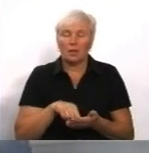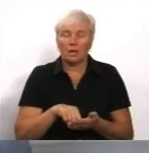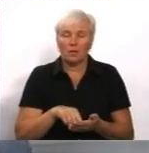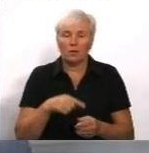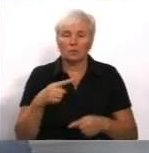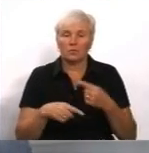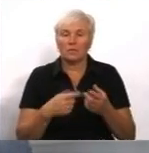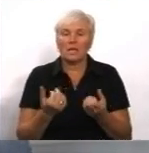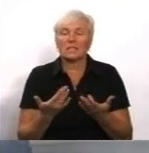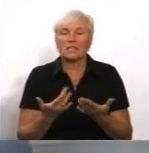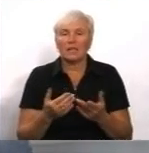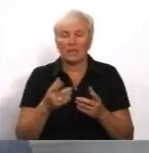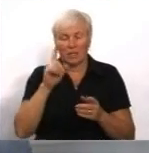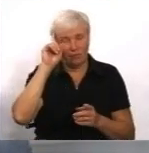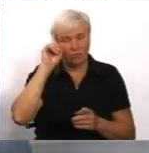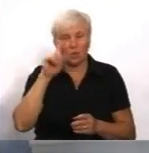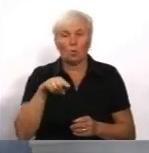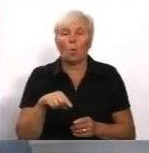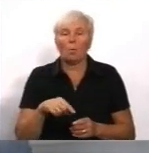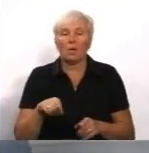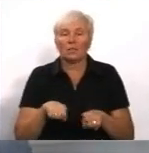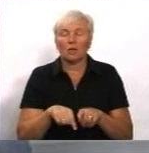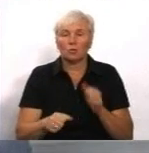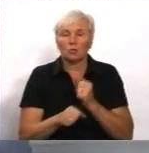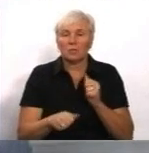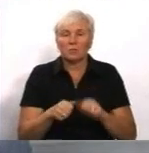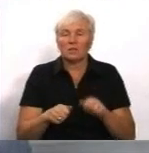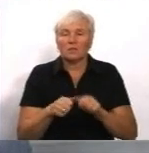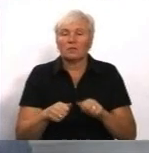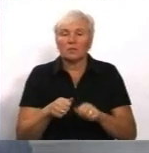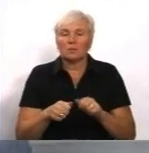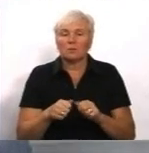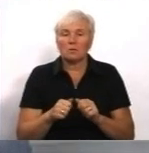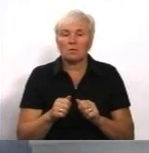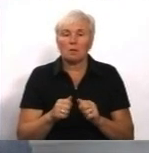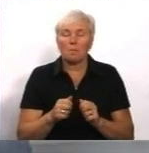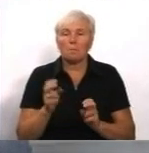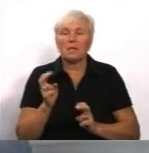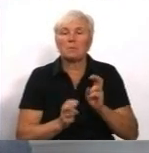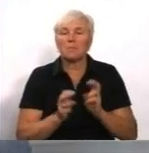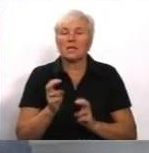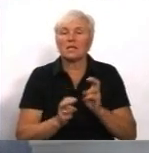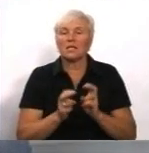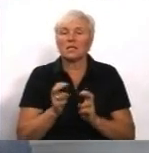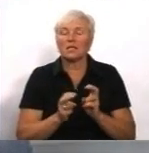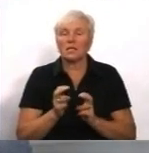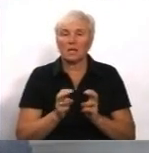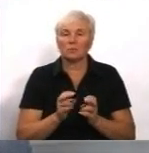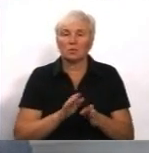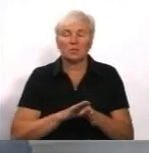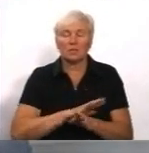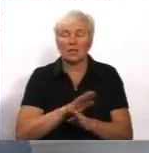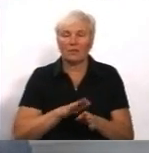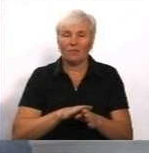ваша служба здійснює також моніторинг і перевірку комунальних підприємств на предмет дотримання ними вимог